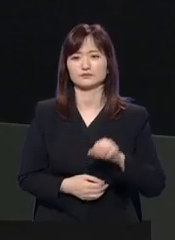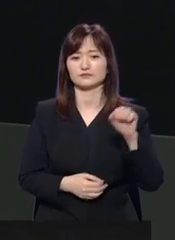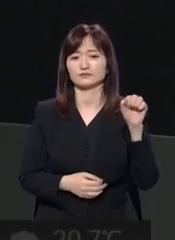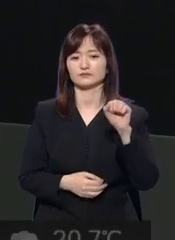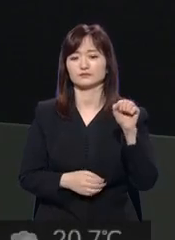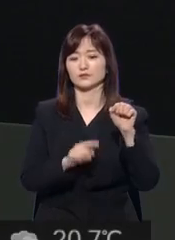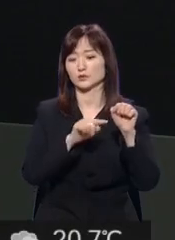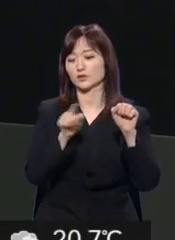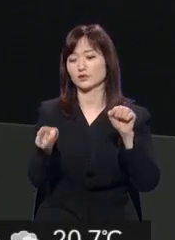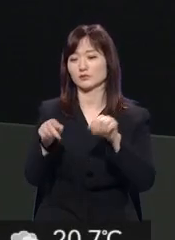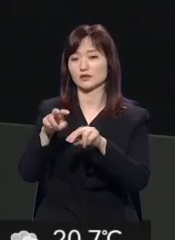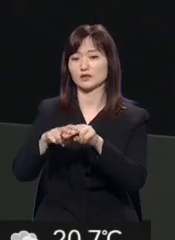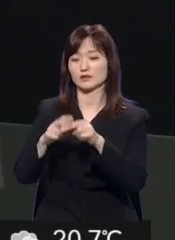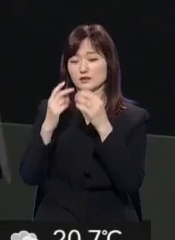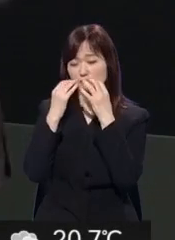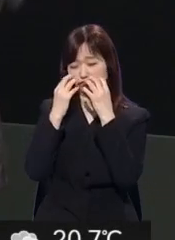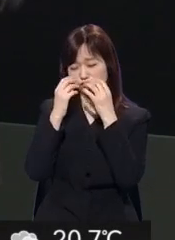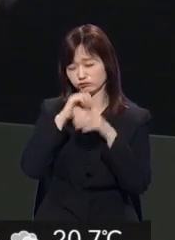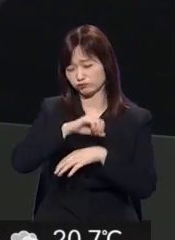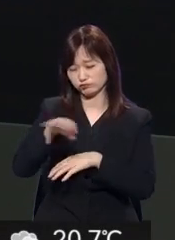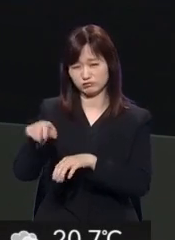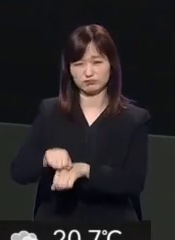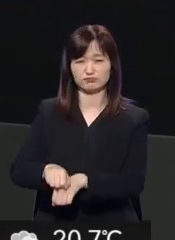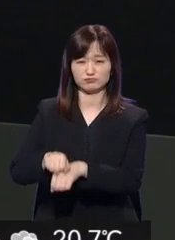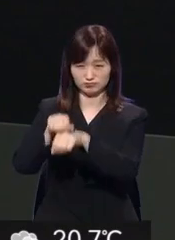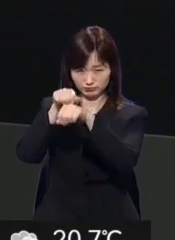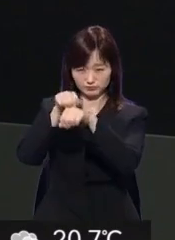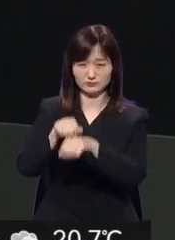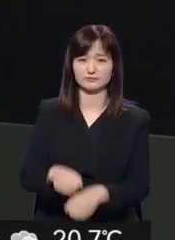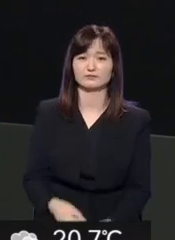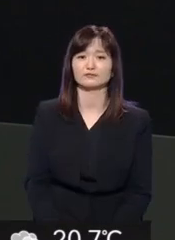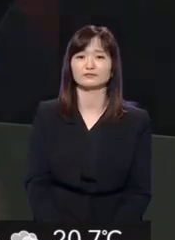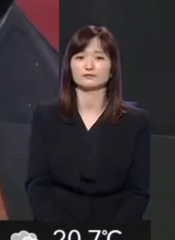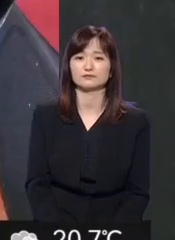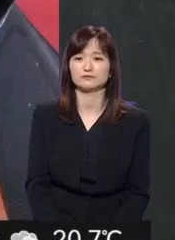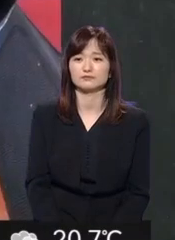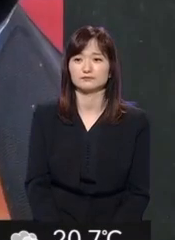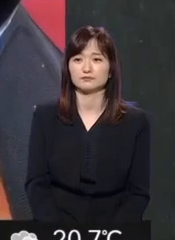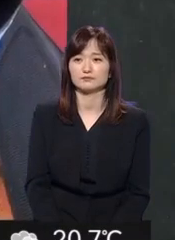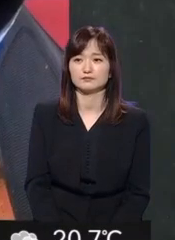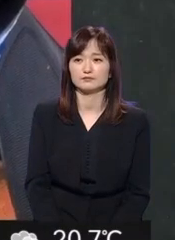조수석이 쓰레기장입니다 말 그대로입니다 함께 보시죠